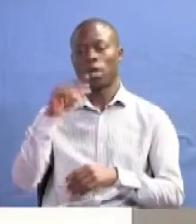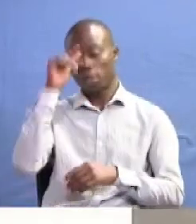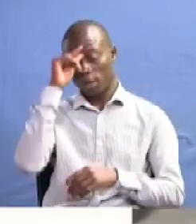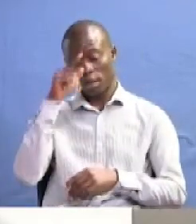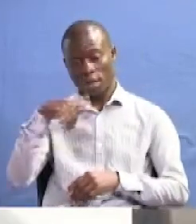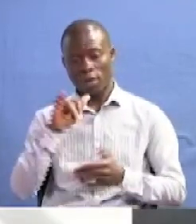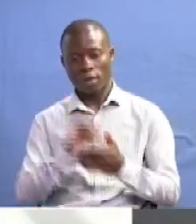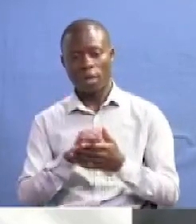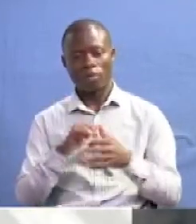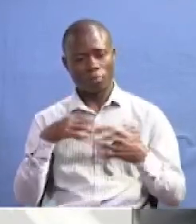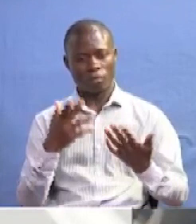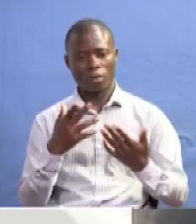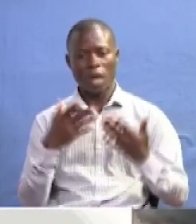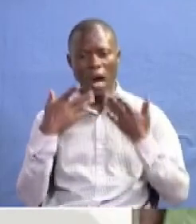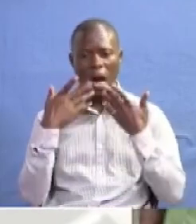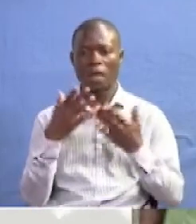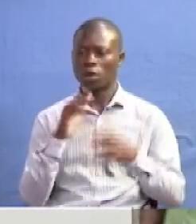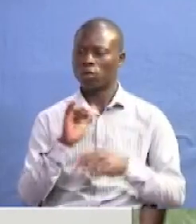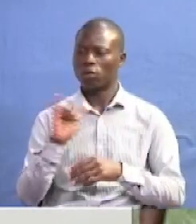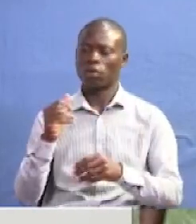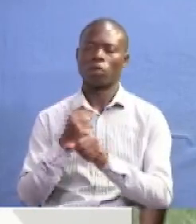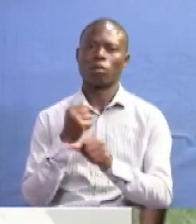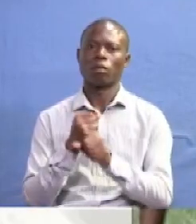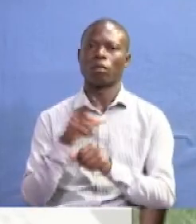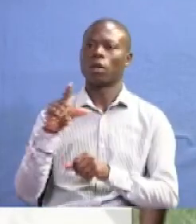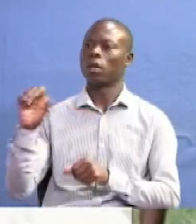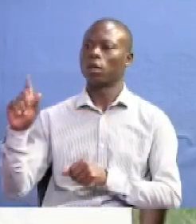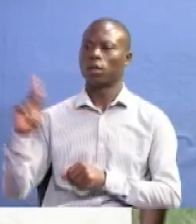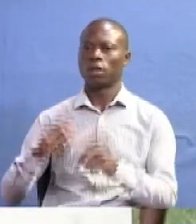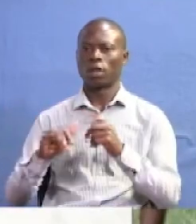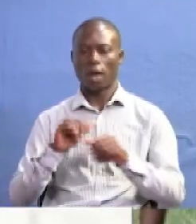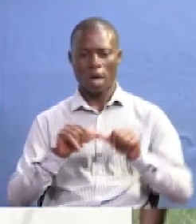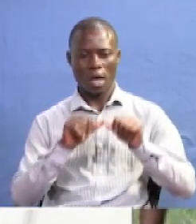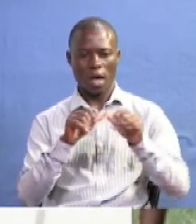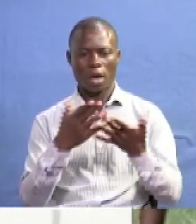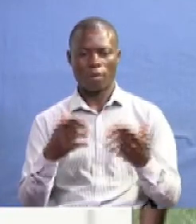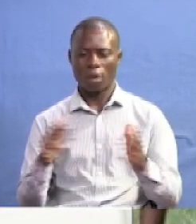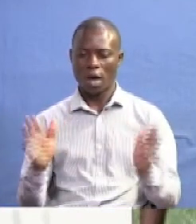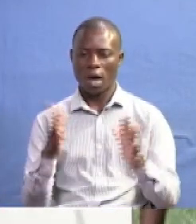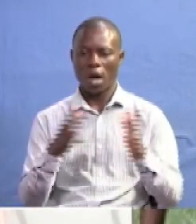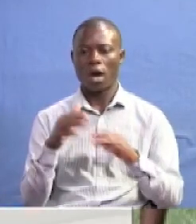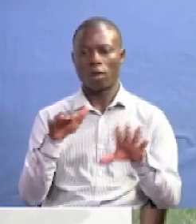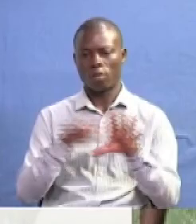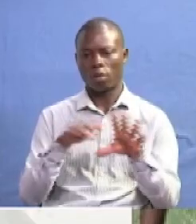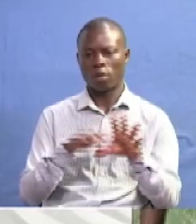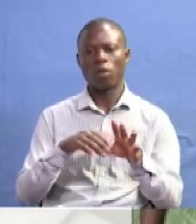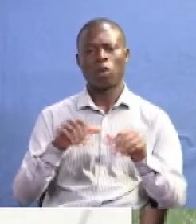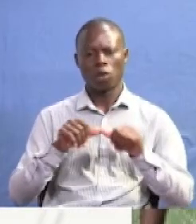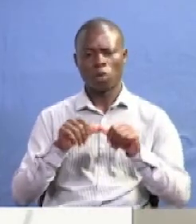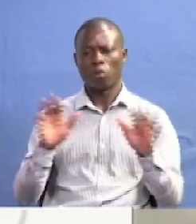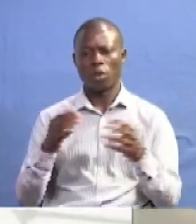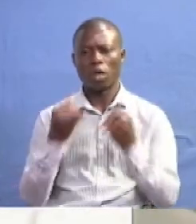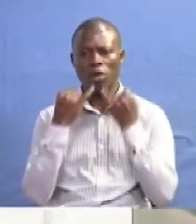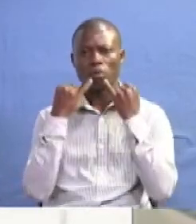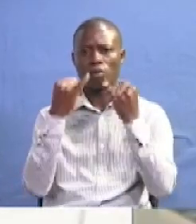kuwa wanawajibika kwa kazi yao. The LSK, on the other hand, continues to urge members of the public to continue bringing information